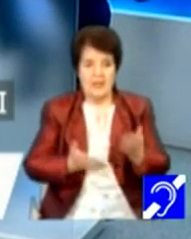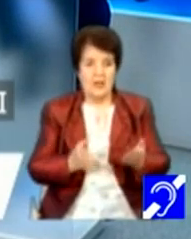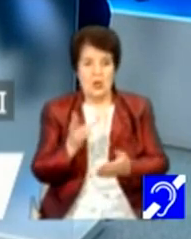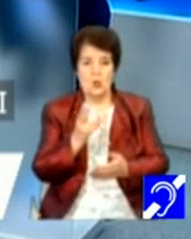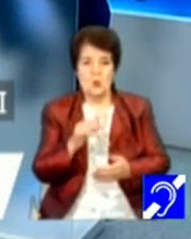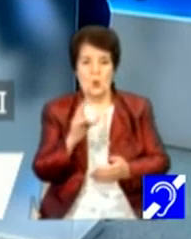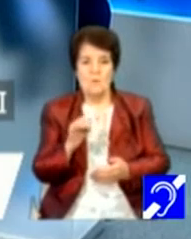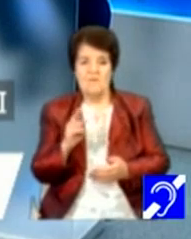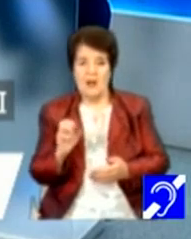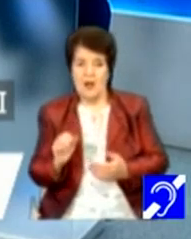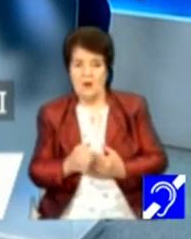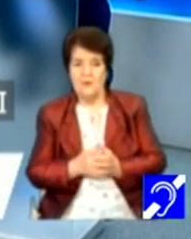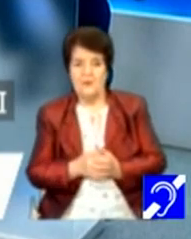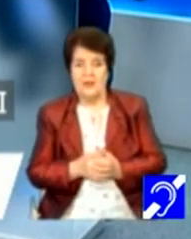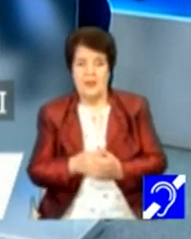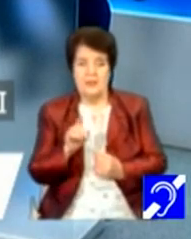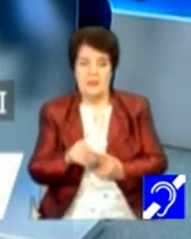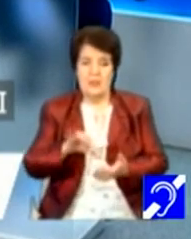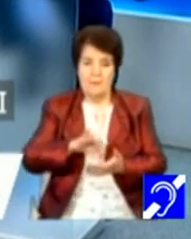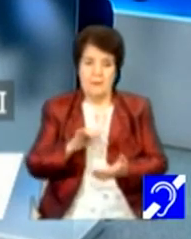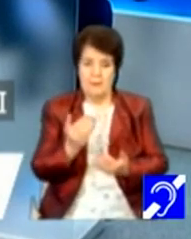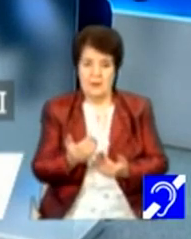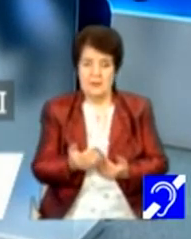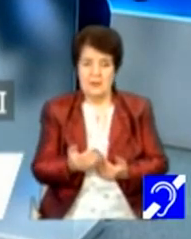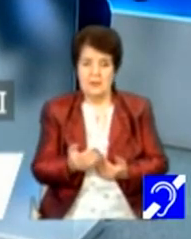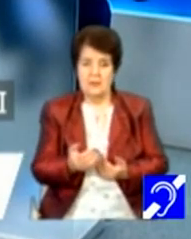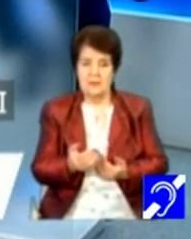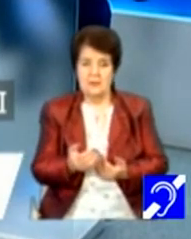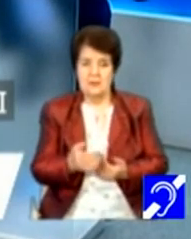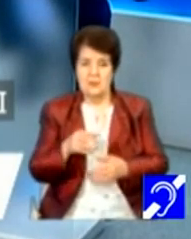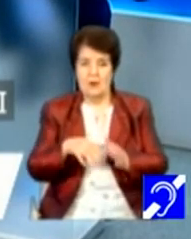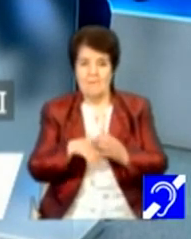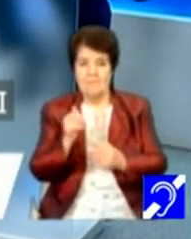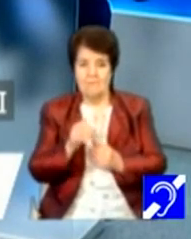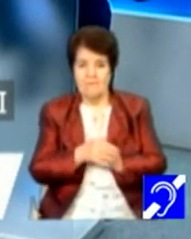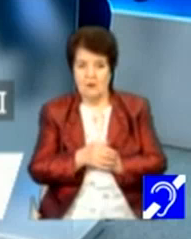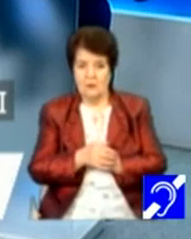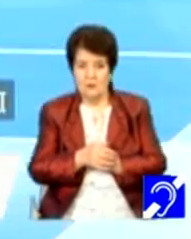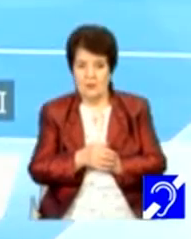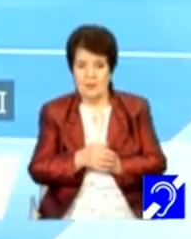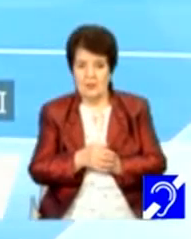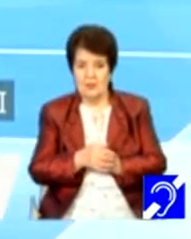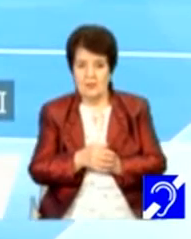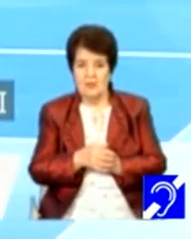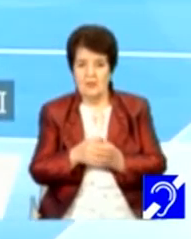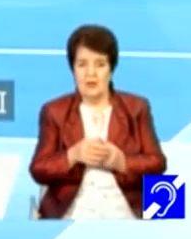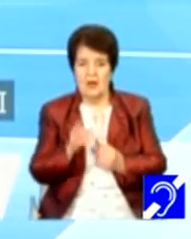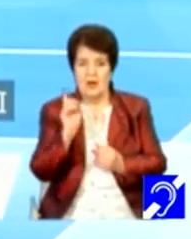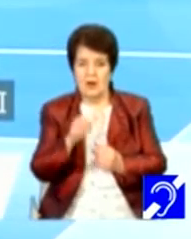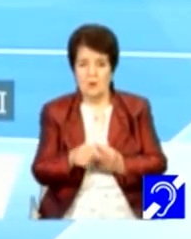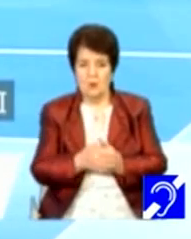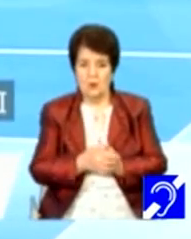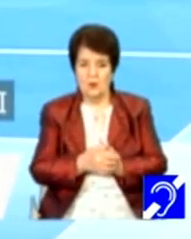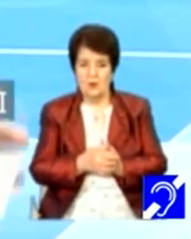cumva, prin prezența dumneavoastră pe culoarul acesta, voturile se pierd. Voturile celor care